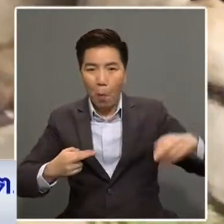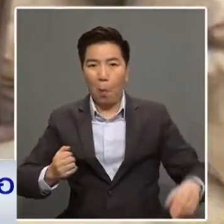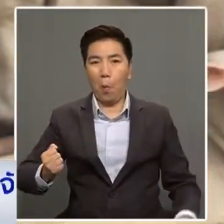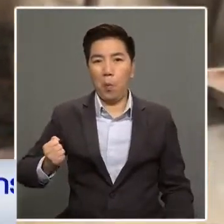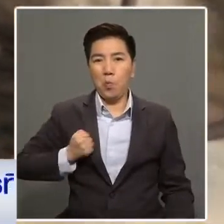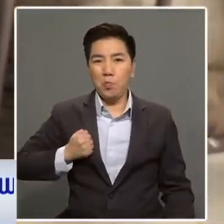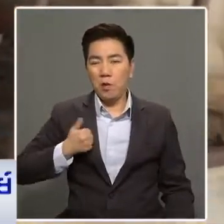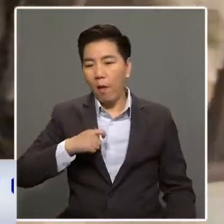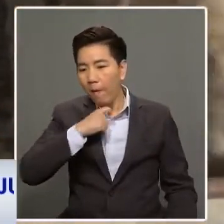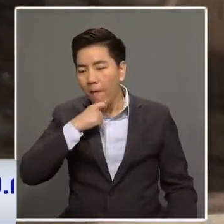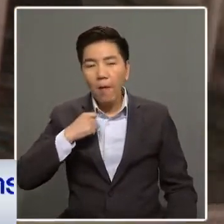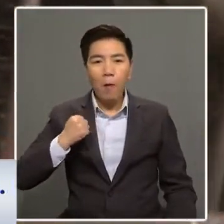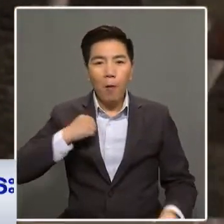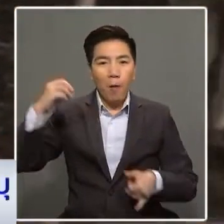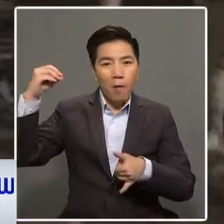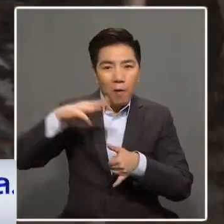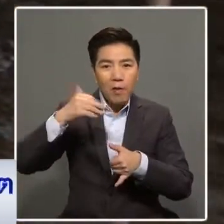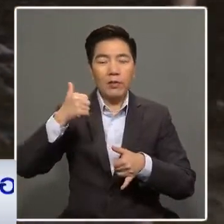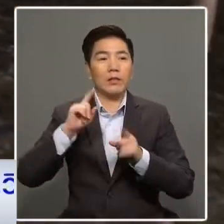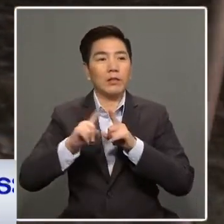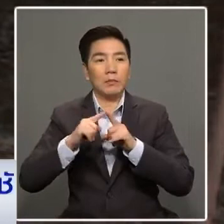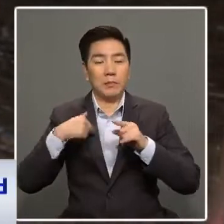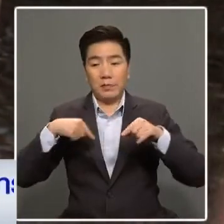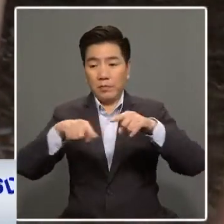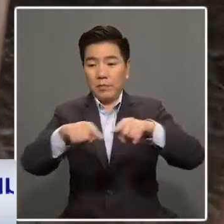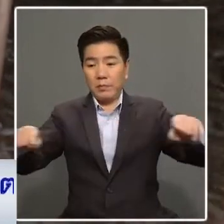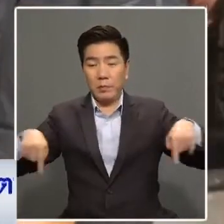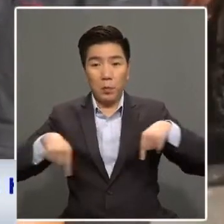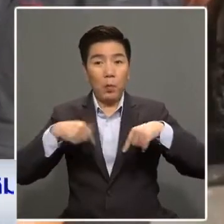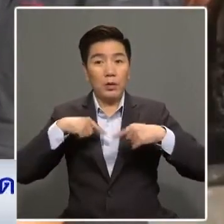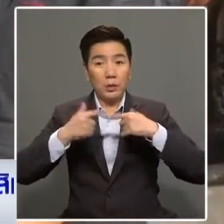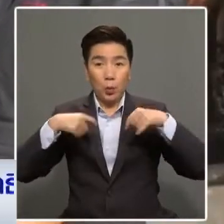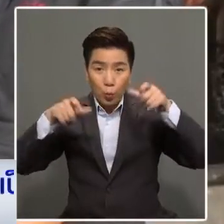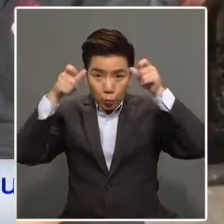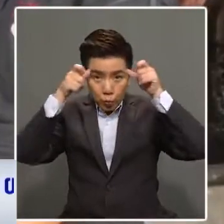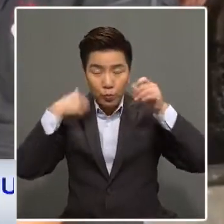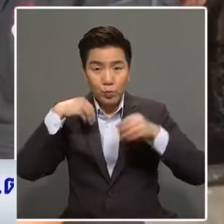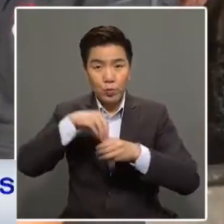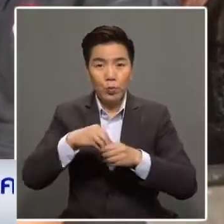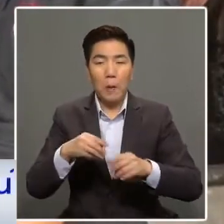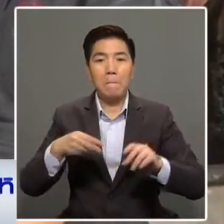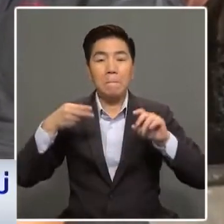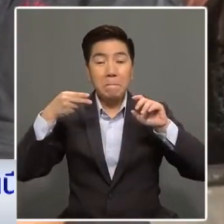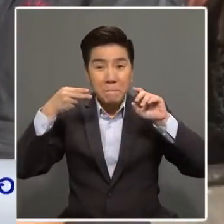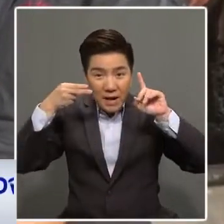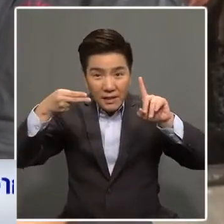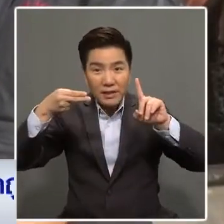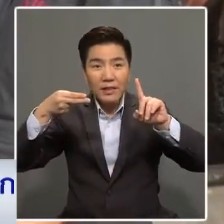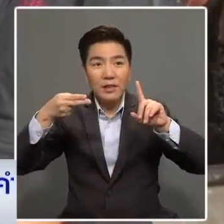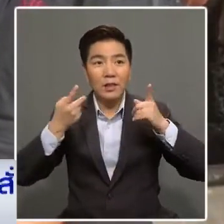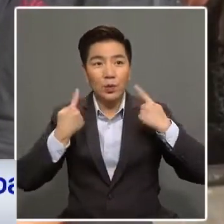ความแห้งแล้งต่อทนต่อโรค ฟาร์มเรามีทั้งหมดเนี่ยประชากรกี่ตัวคะเนี่ย ประมาณหมื่นครับ หมื่นกว่า